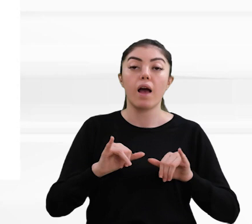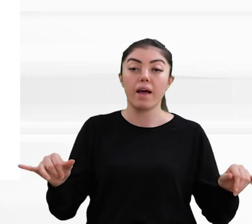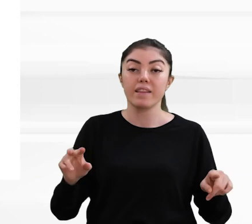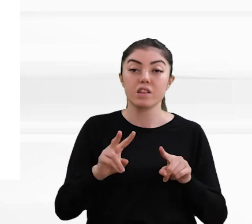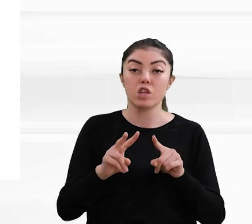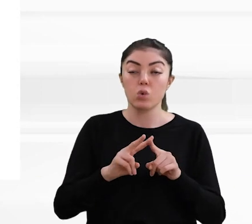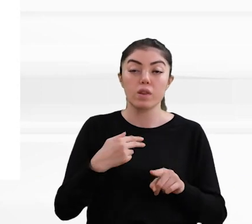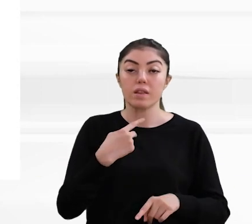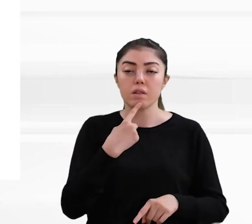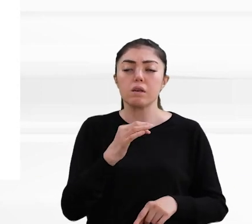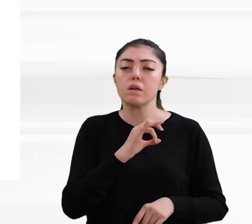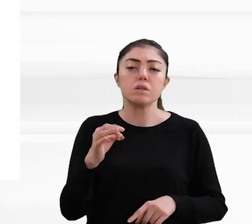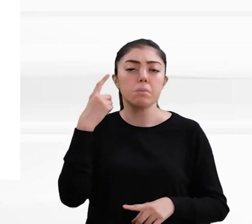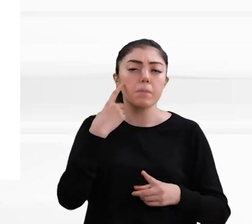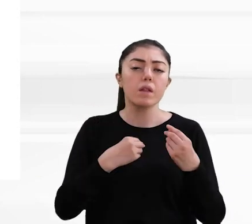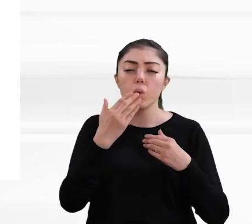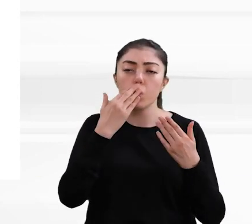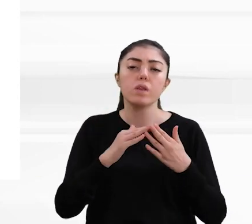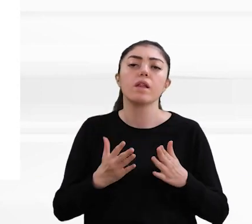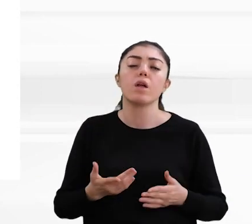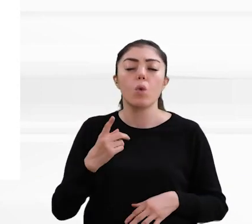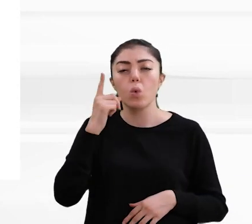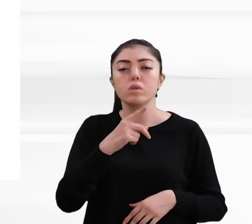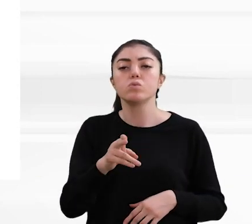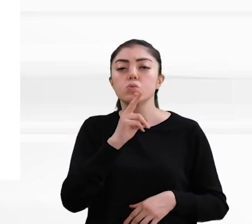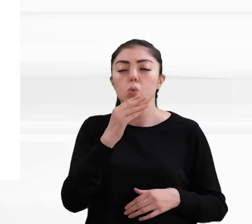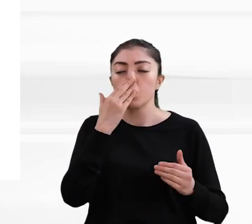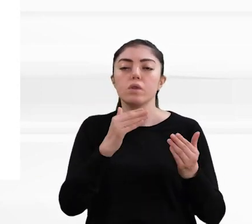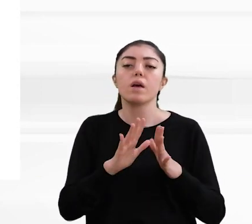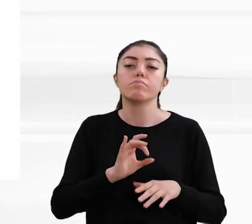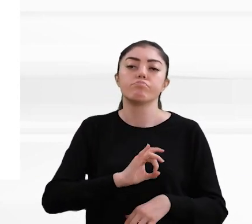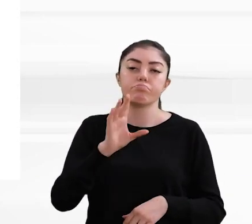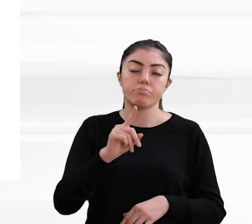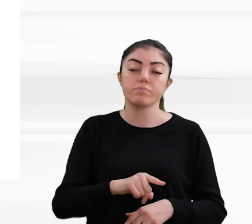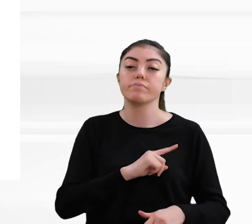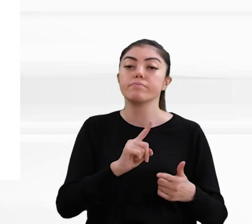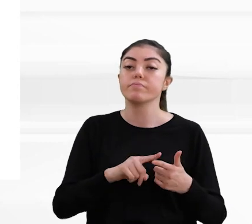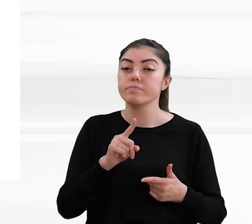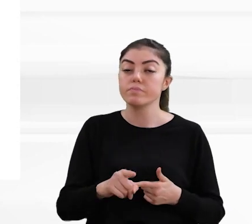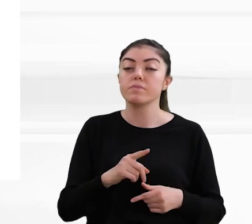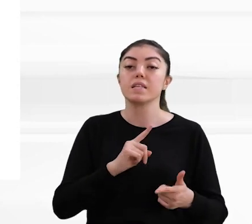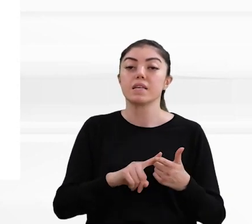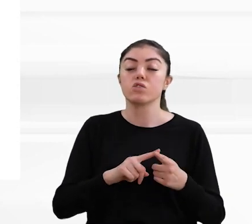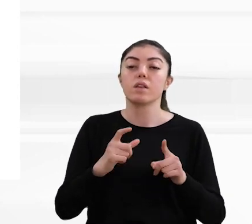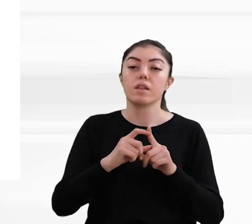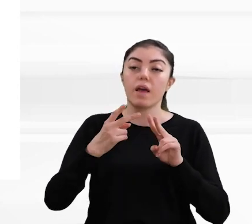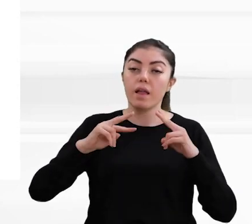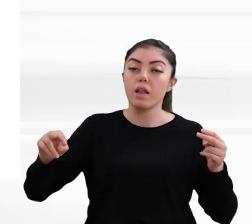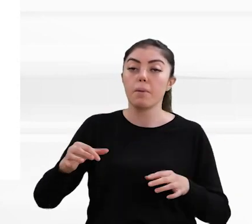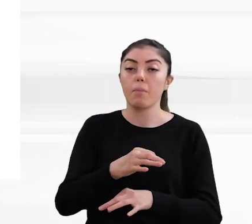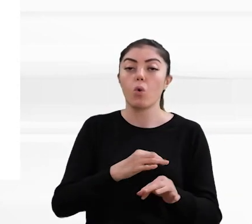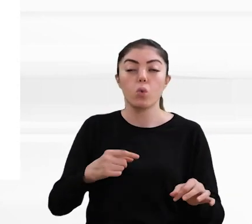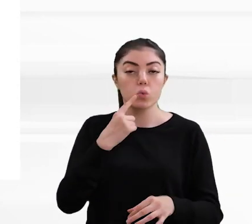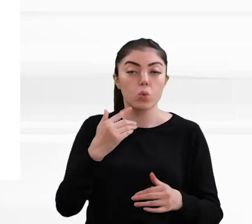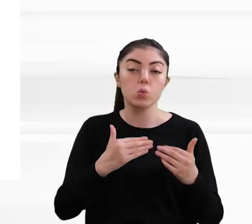nükleotit dizilimi ne dair hiçbir O olmamış Öyleyse buradan bu sonucu çıkaramayız içi ikinci DNA